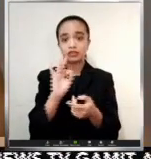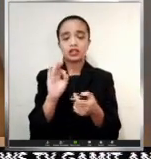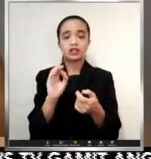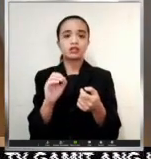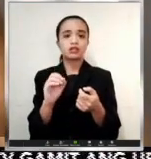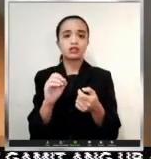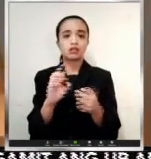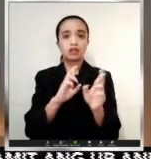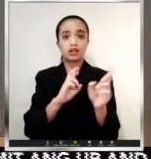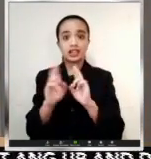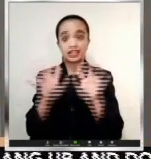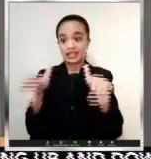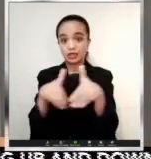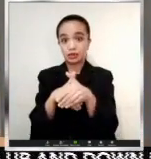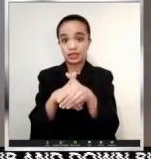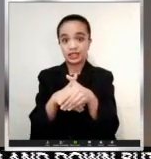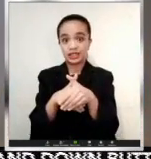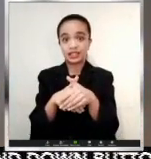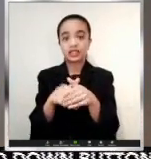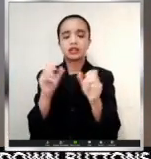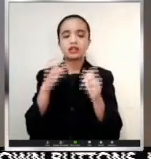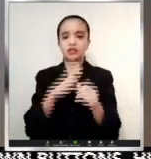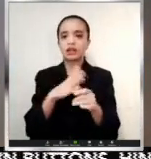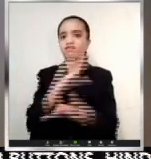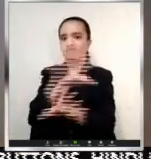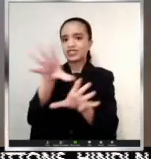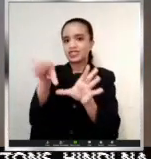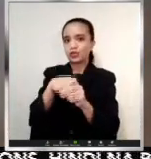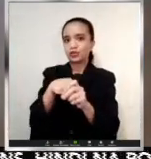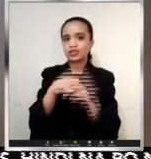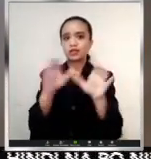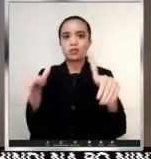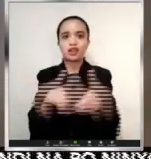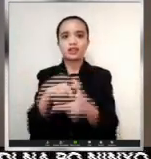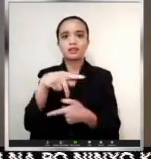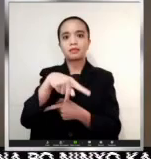na yan talaga. Kasama na yan sa package. Kasama so maglalabas siguro ang